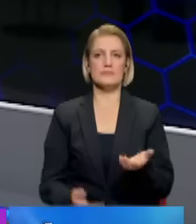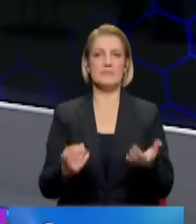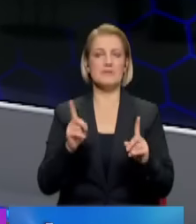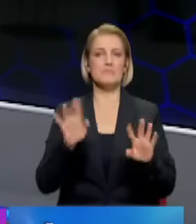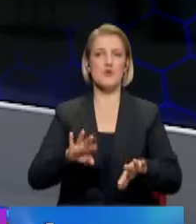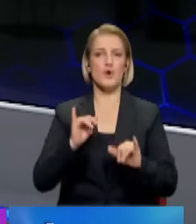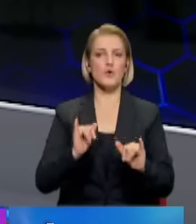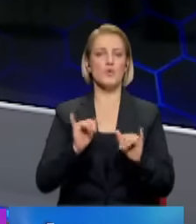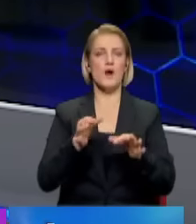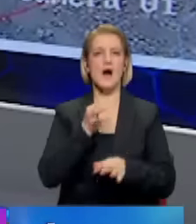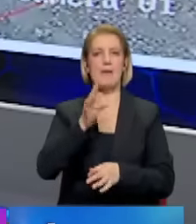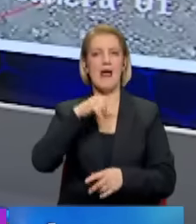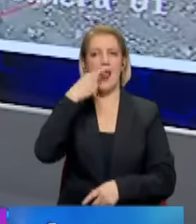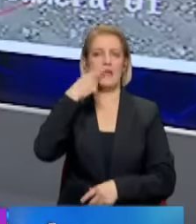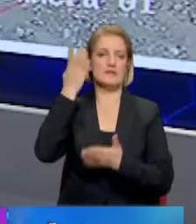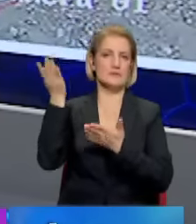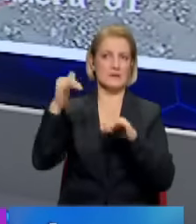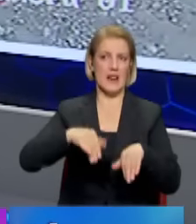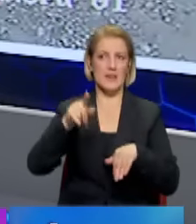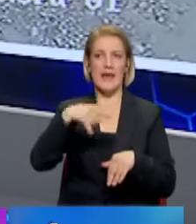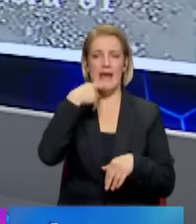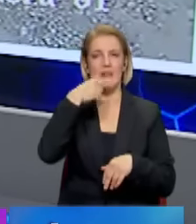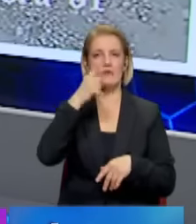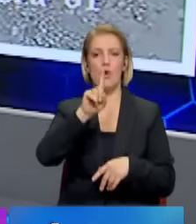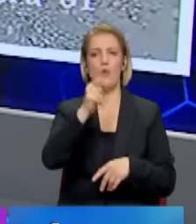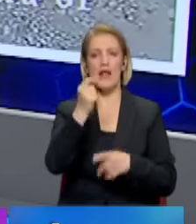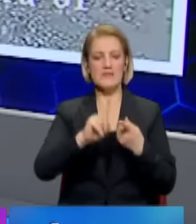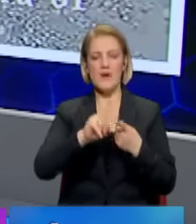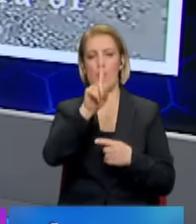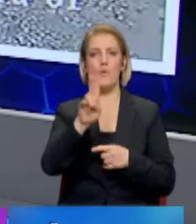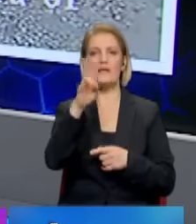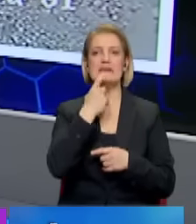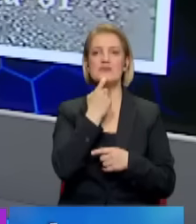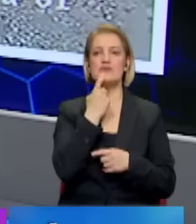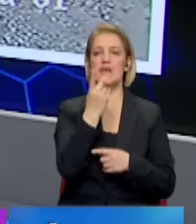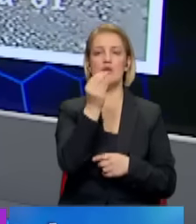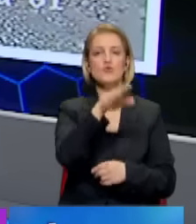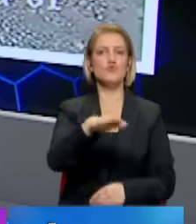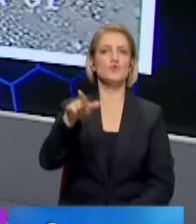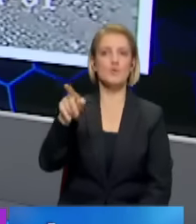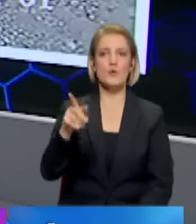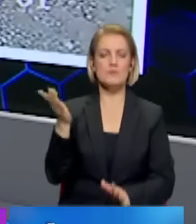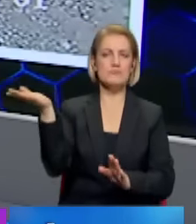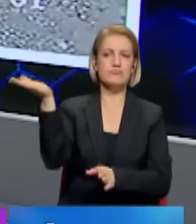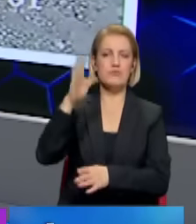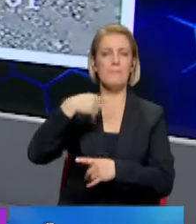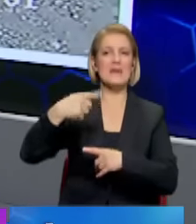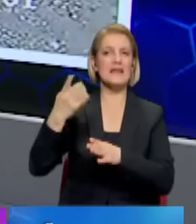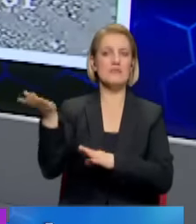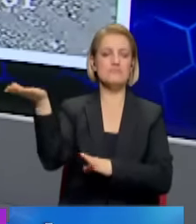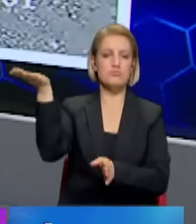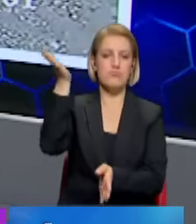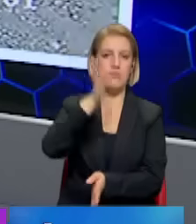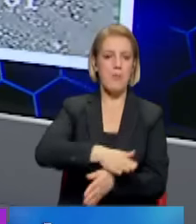Bir başka kötü haber Elazığ'dan geldi. Elazığ'da 16 ve 17 yaşında iki çocuk devrilen iş makinesinin